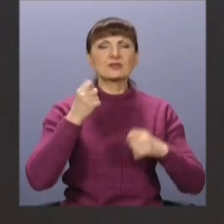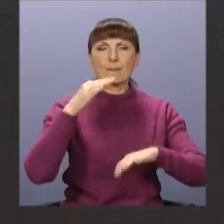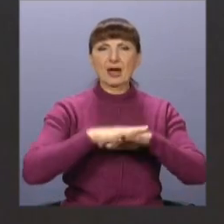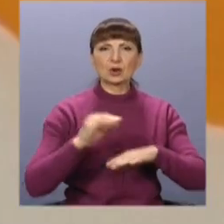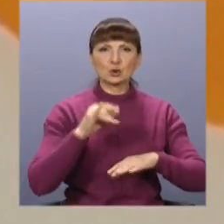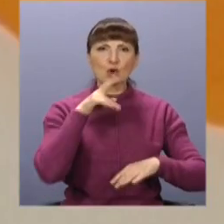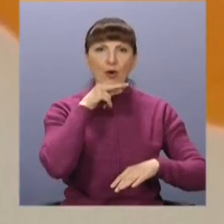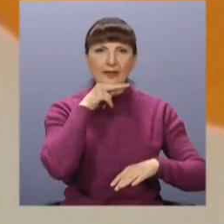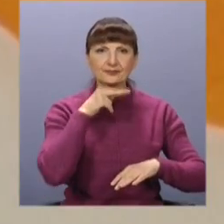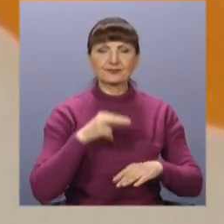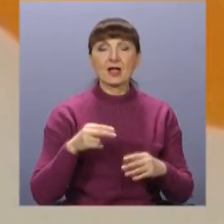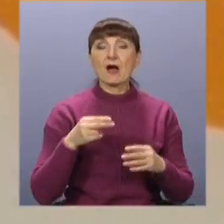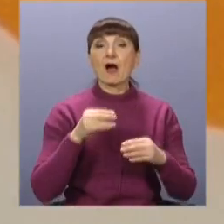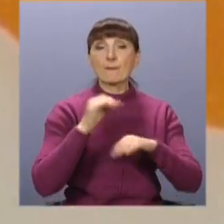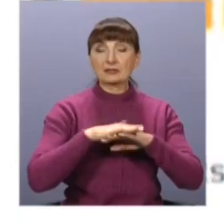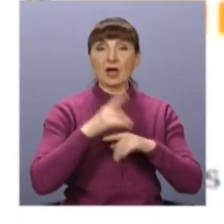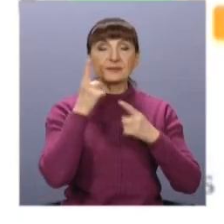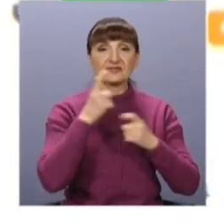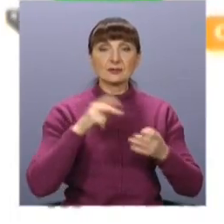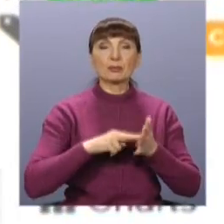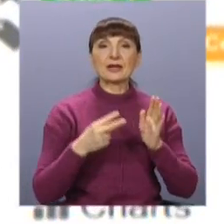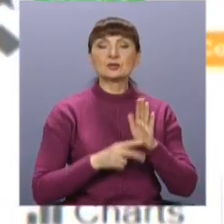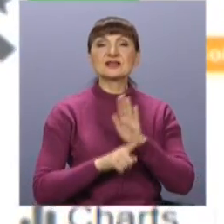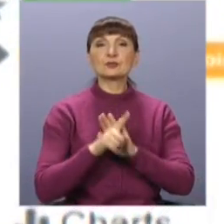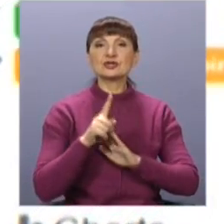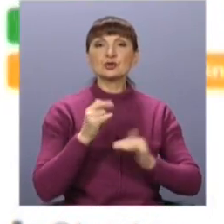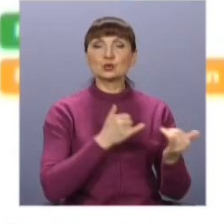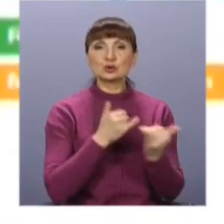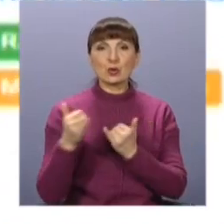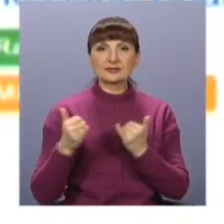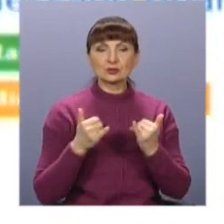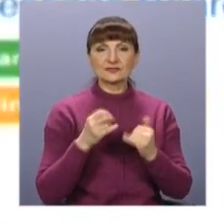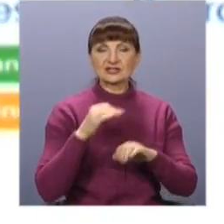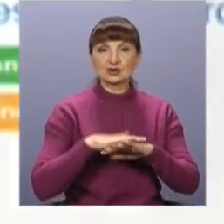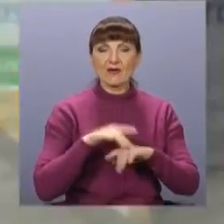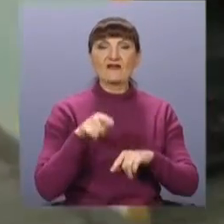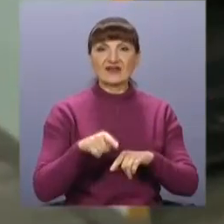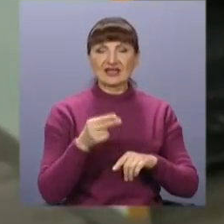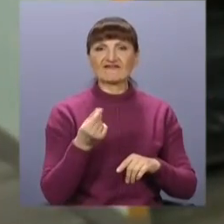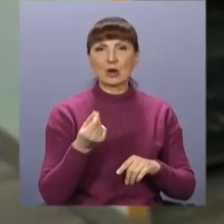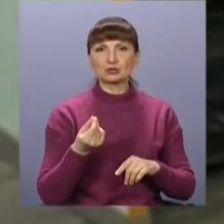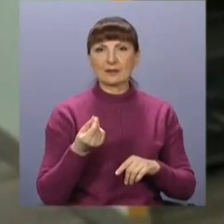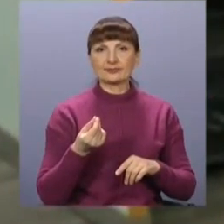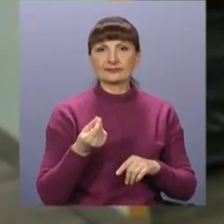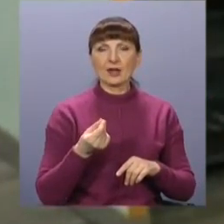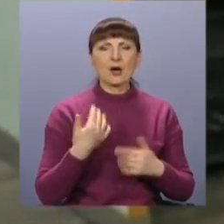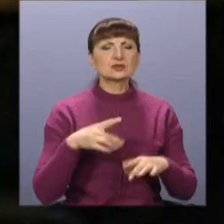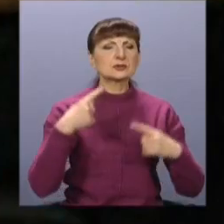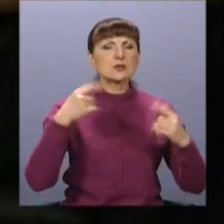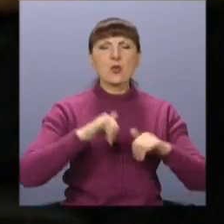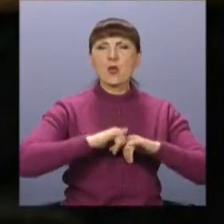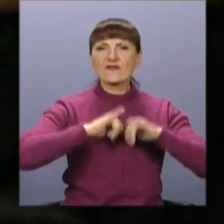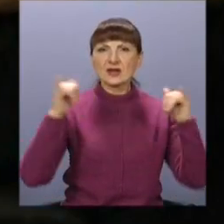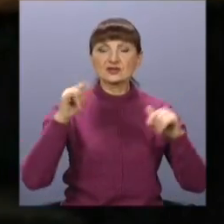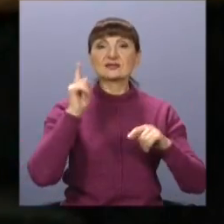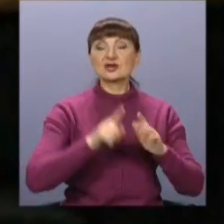в южной корее финн институт объявил что планирует запустить услугу обслуживания счетов в этой криптовалюте головокружительный рост курса